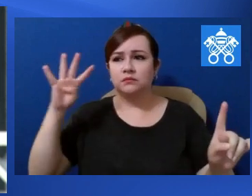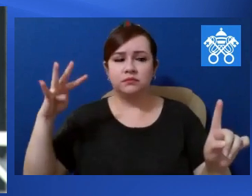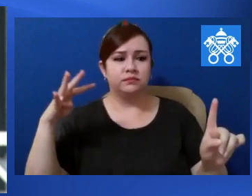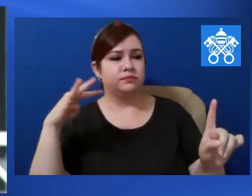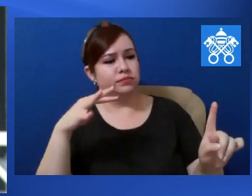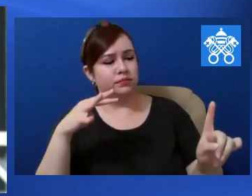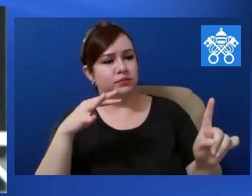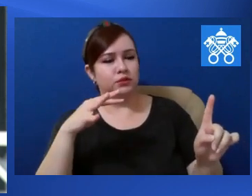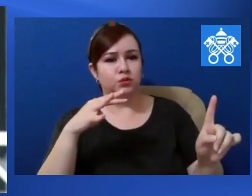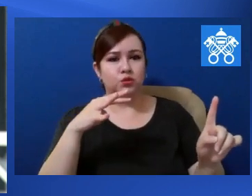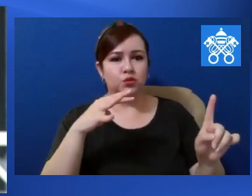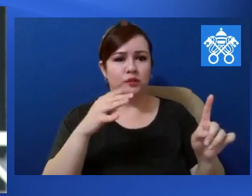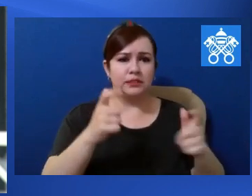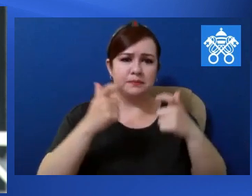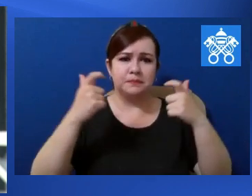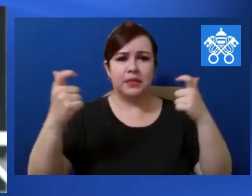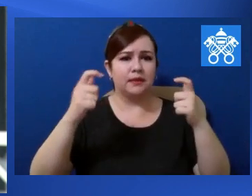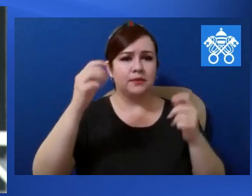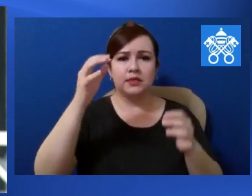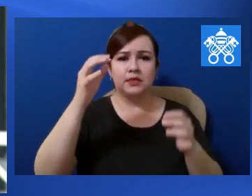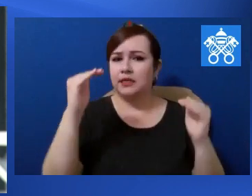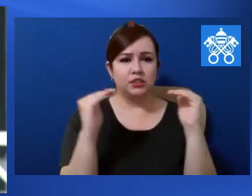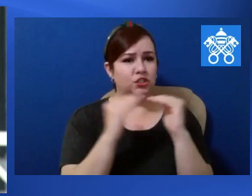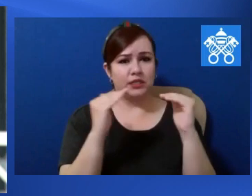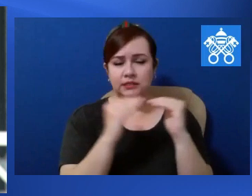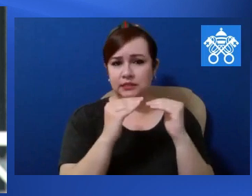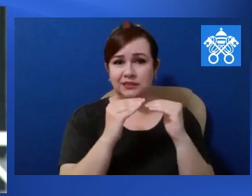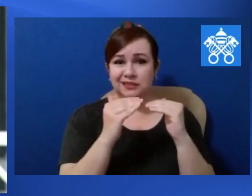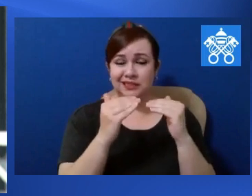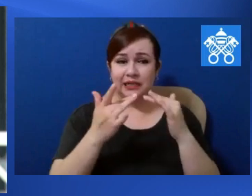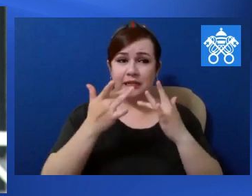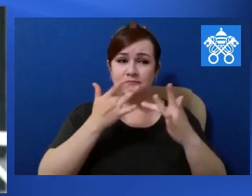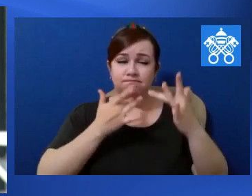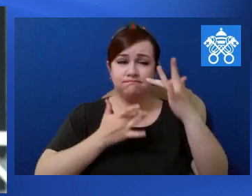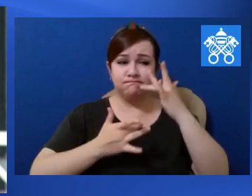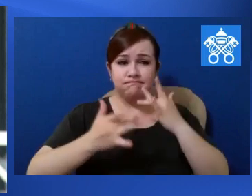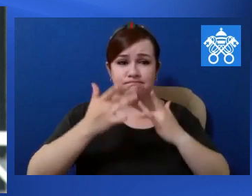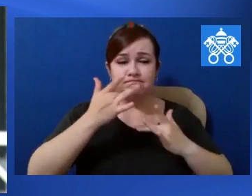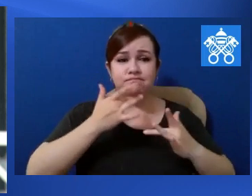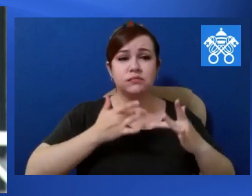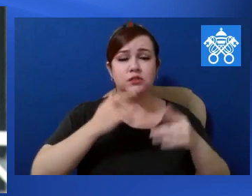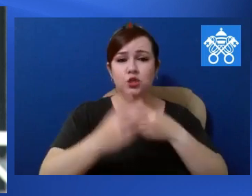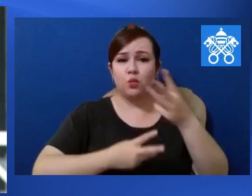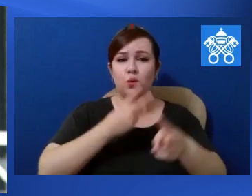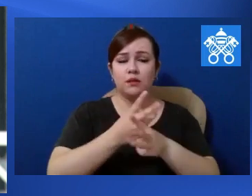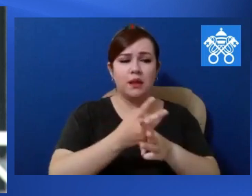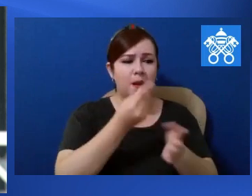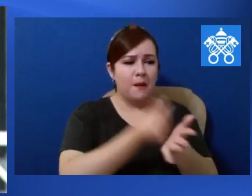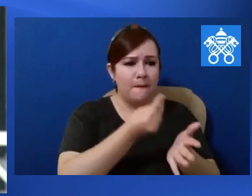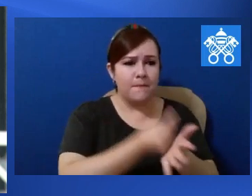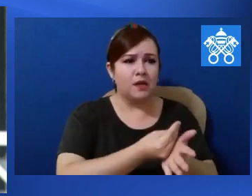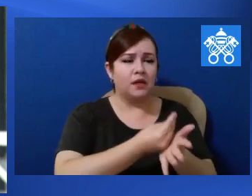Si spendono i soldi per fabbricare delle armi, no? E non per fare dei pasti. E non